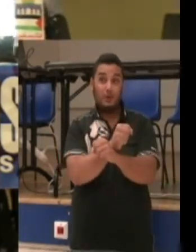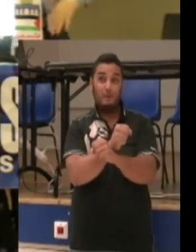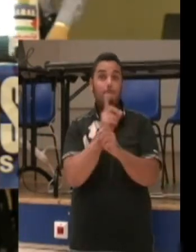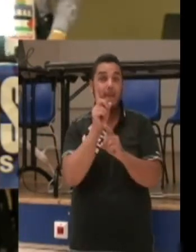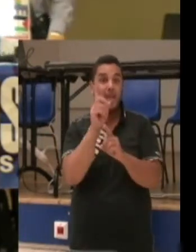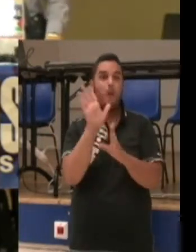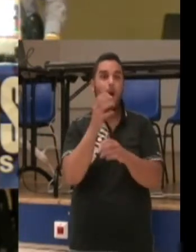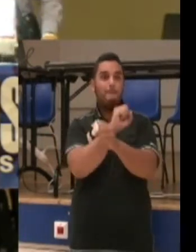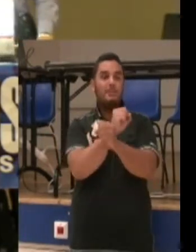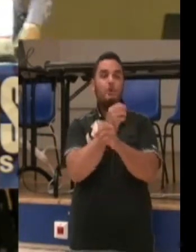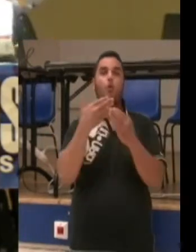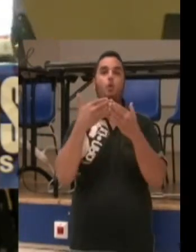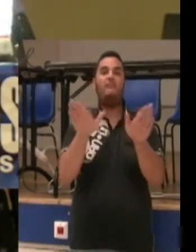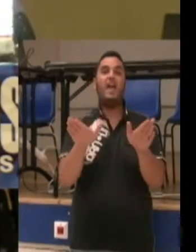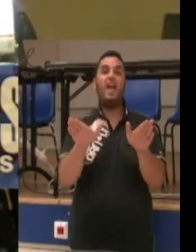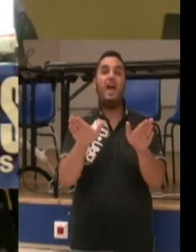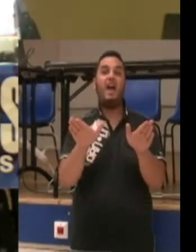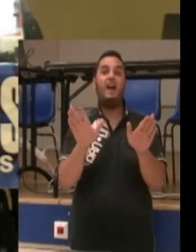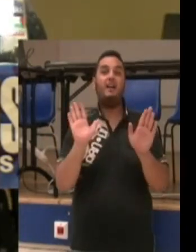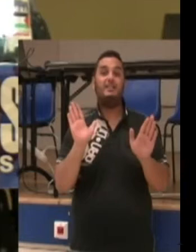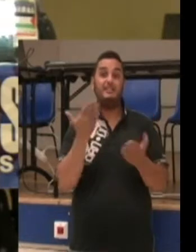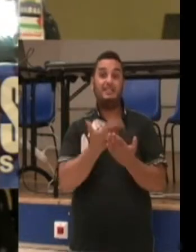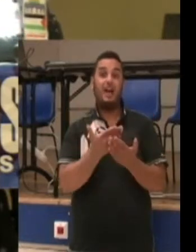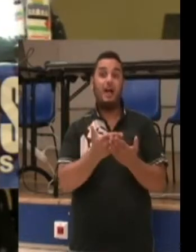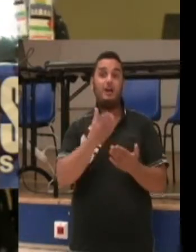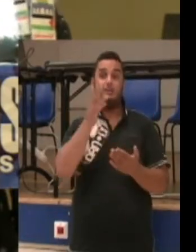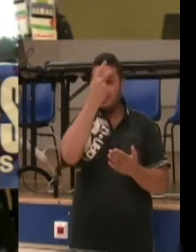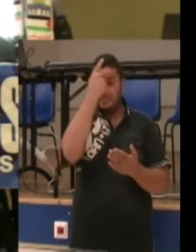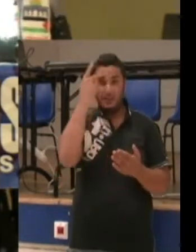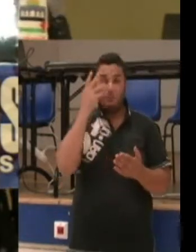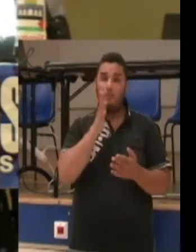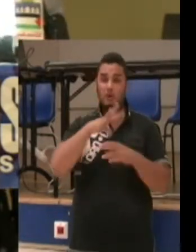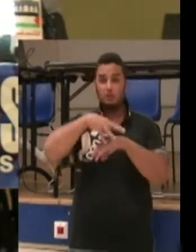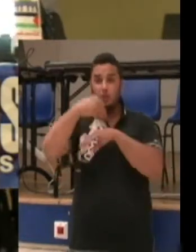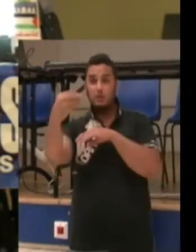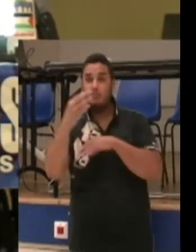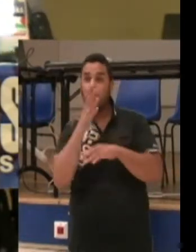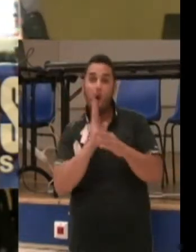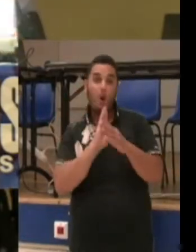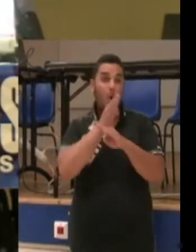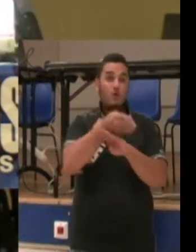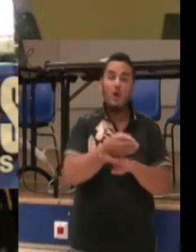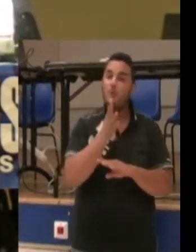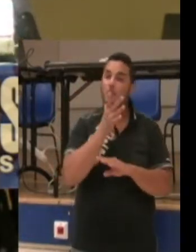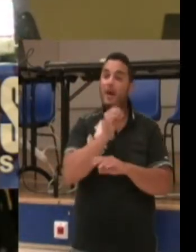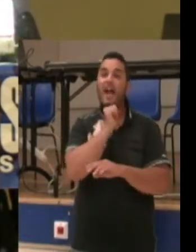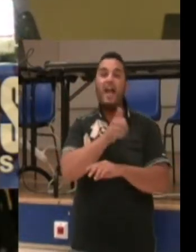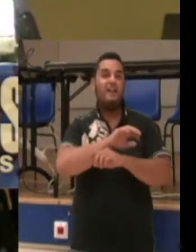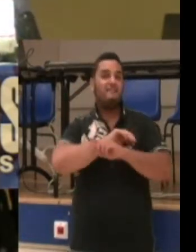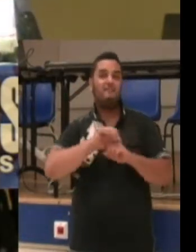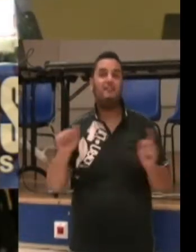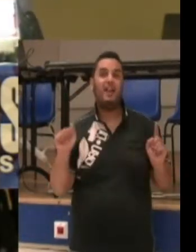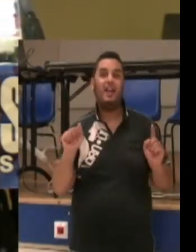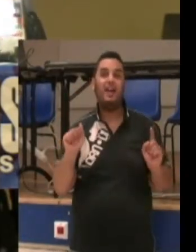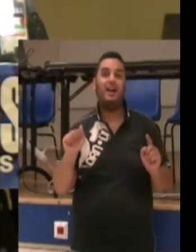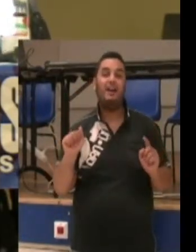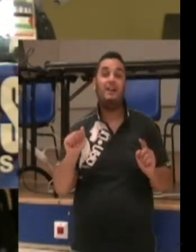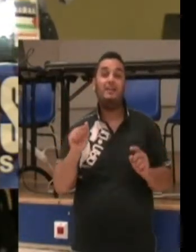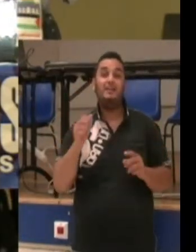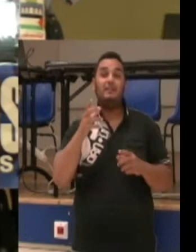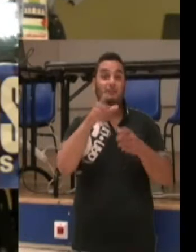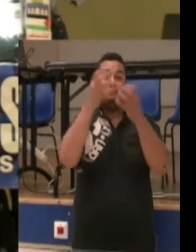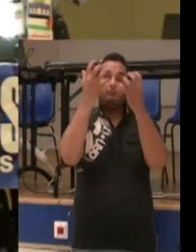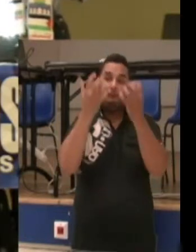ouvert. Les Palestiniens ne peuvent pas sortir, ne peuvent pas rentrer, ne peuvent pas faire ce qu'ils veulent. S'ils